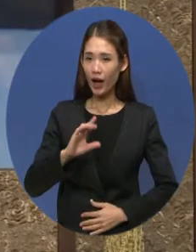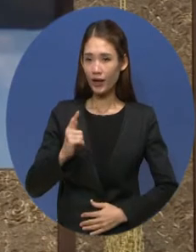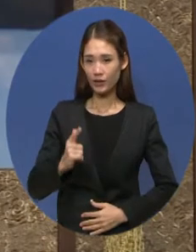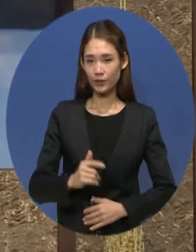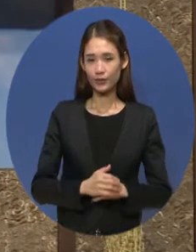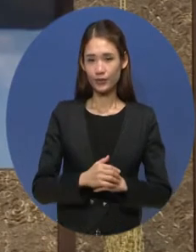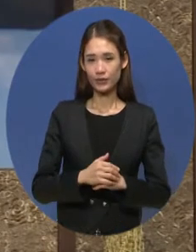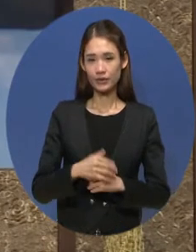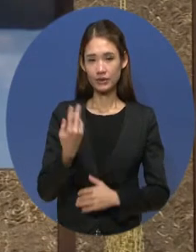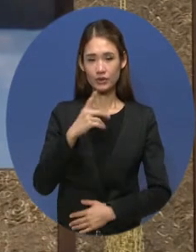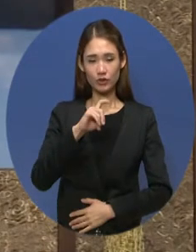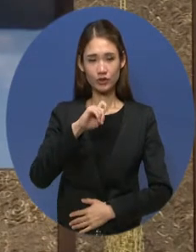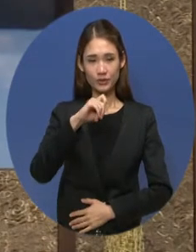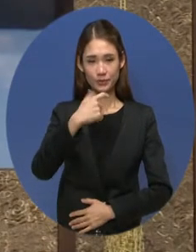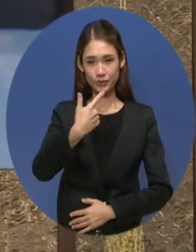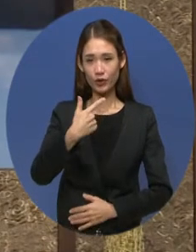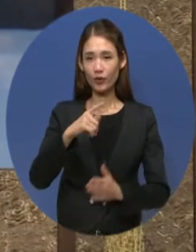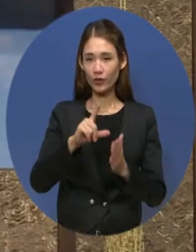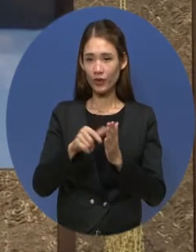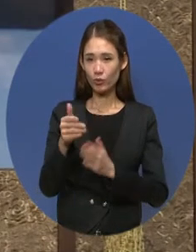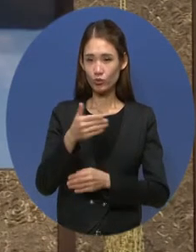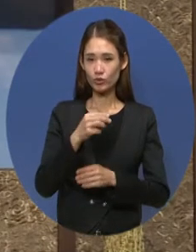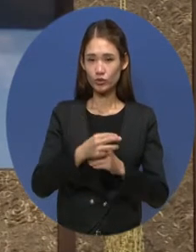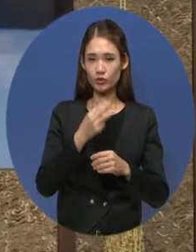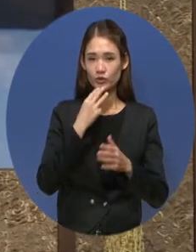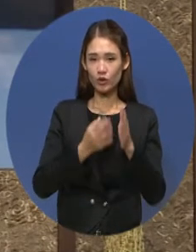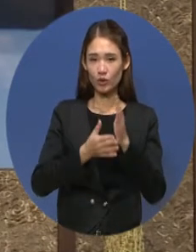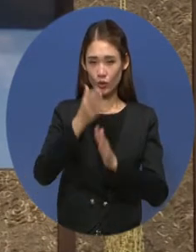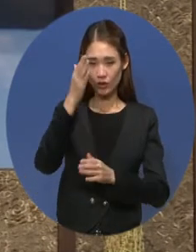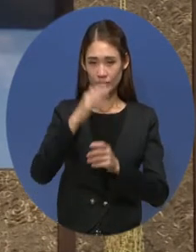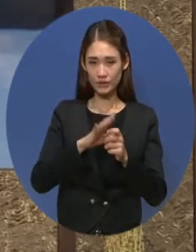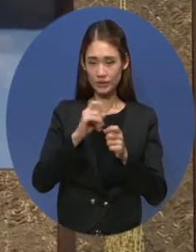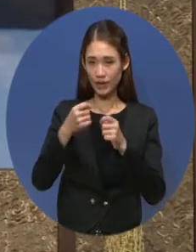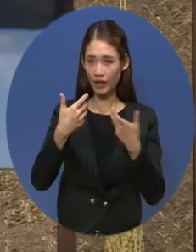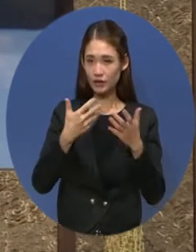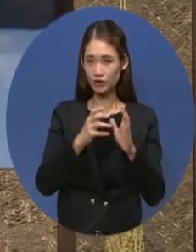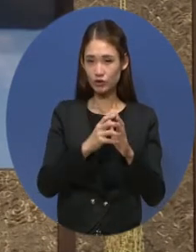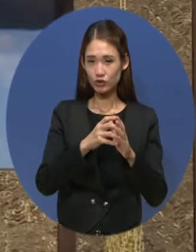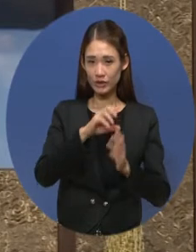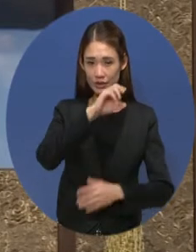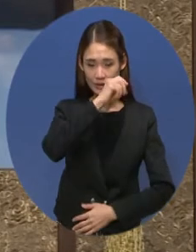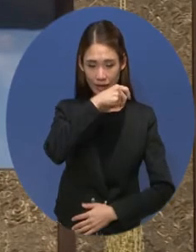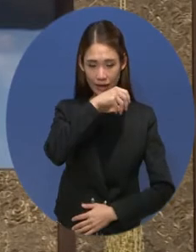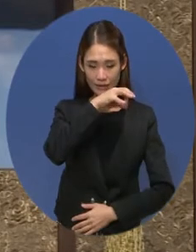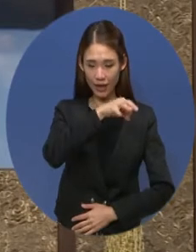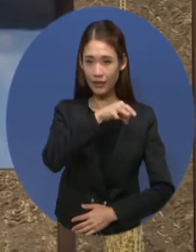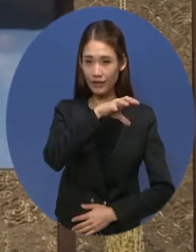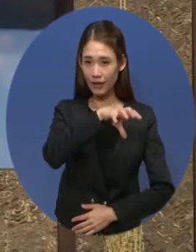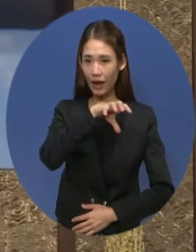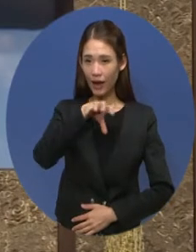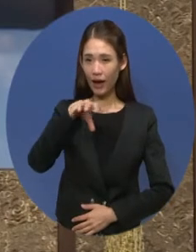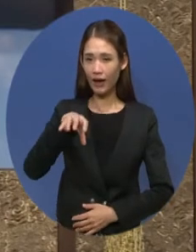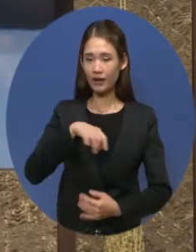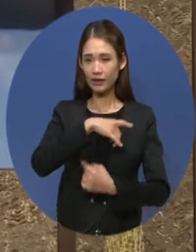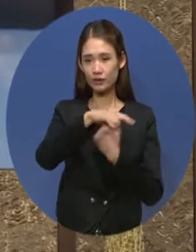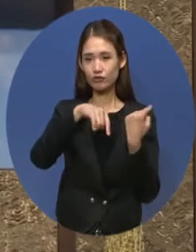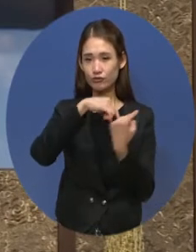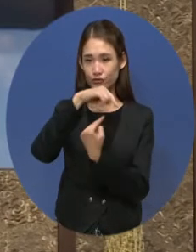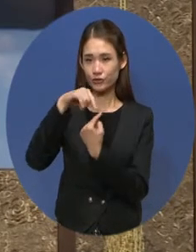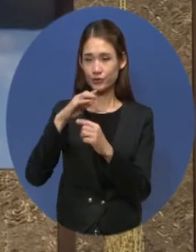예 2016년부터 서울 시 하고 자치구에 이제 예산을 가지고서 운영이 되어